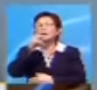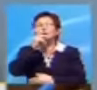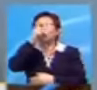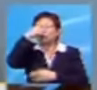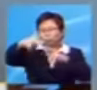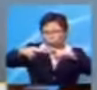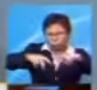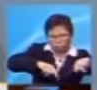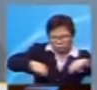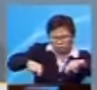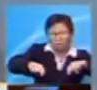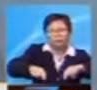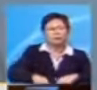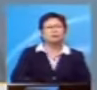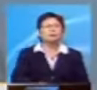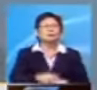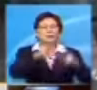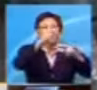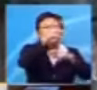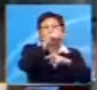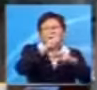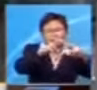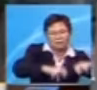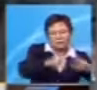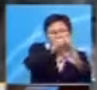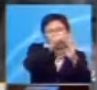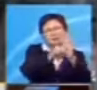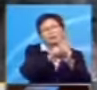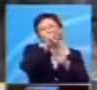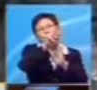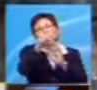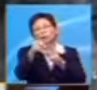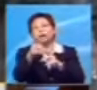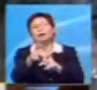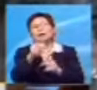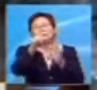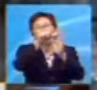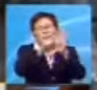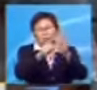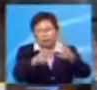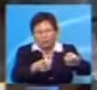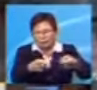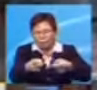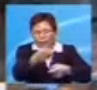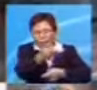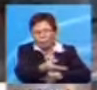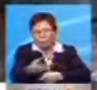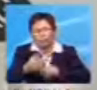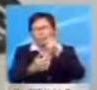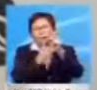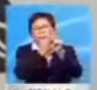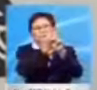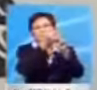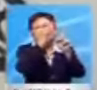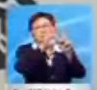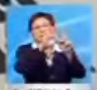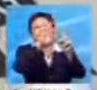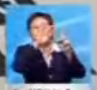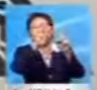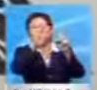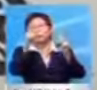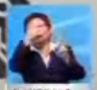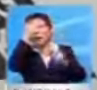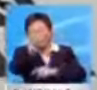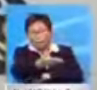untuk tindakan lanjut kes disiasat mengikut seksyen 21 akta kawalan bekalan 1961 k